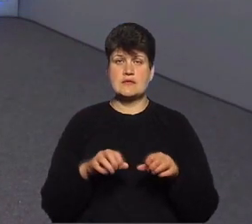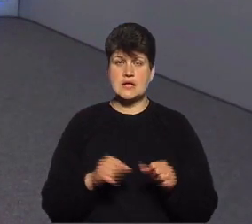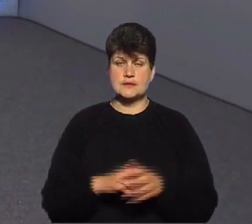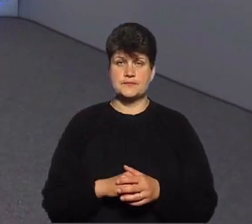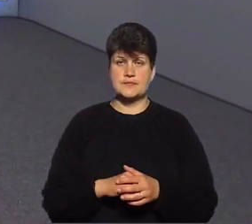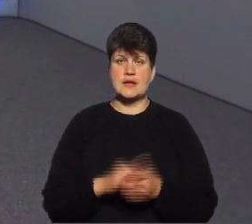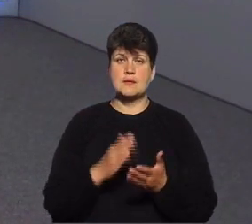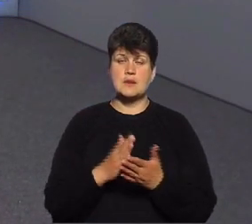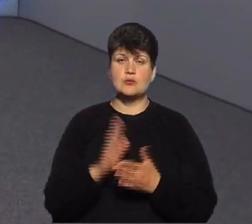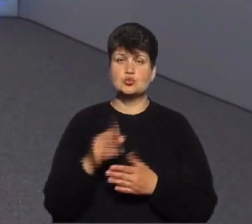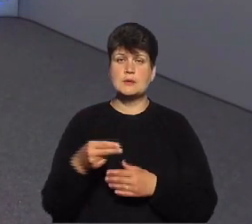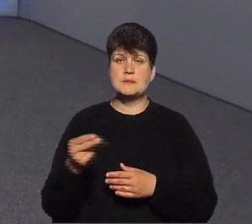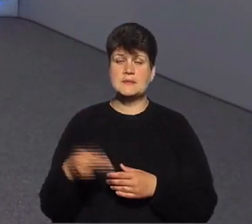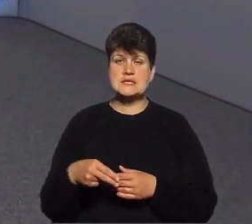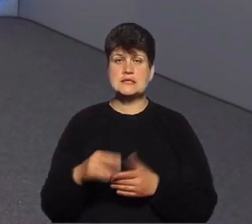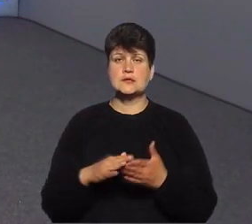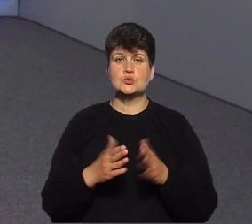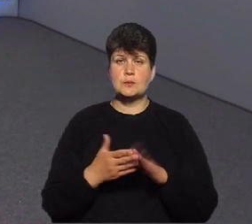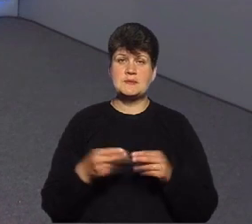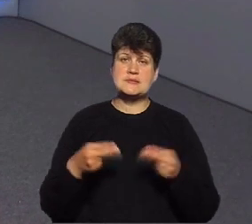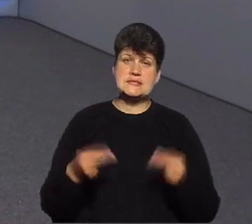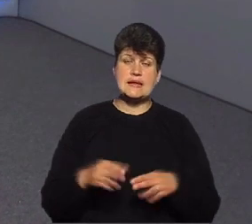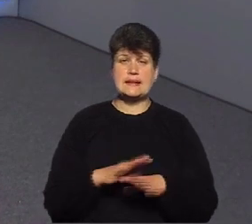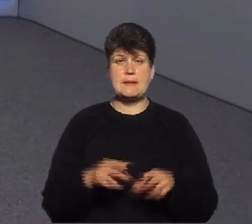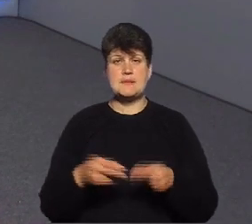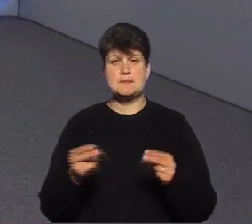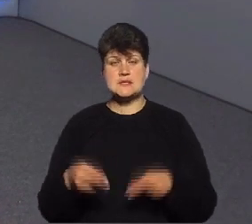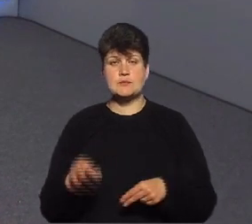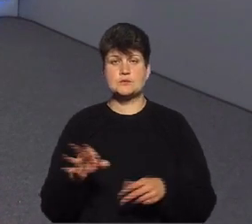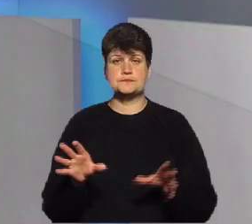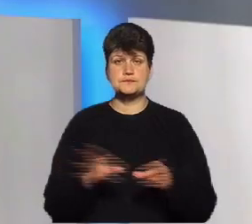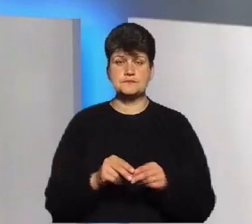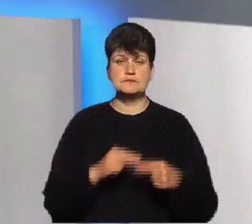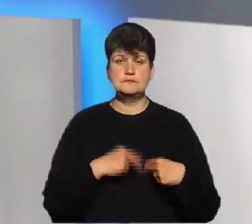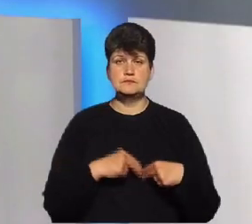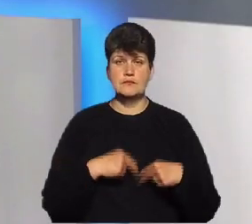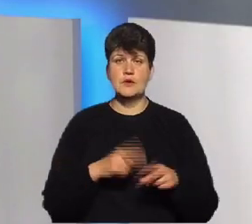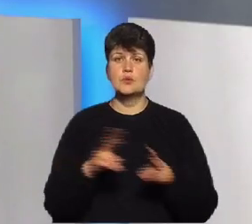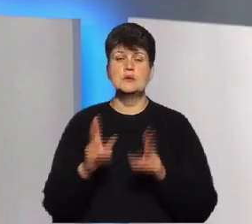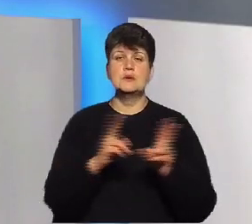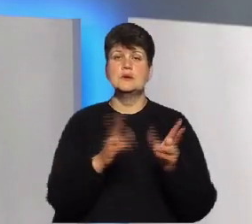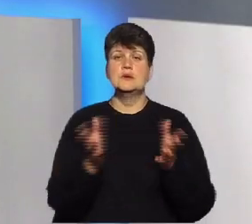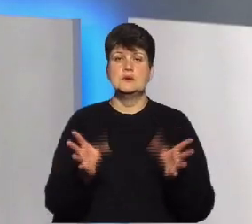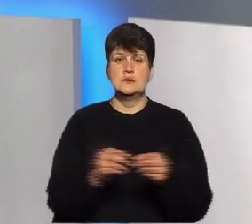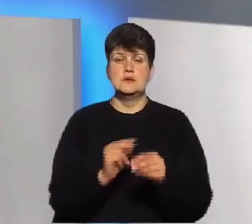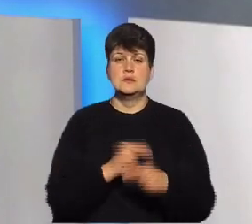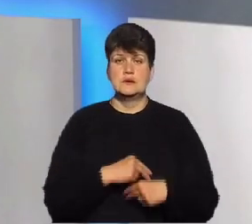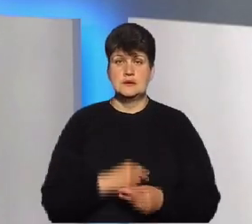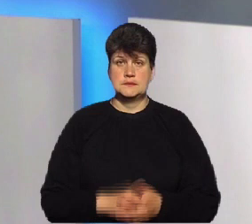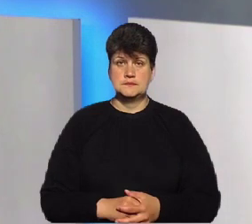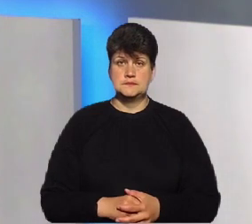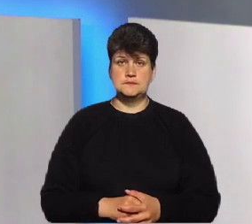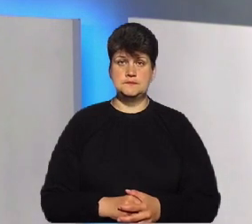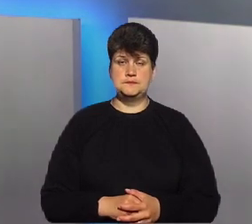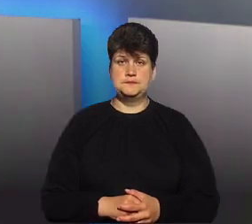якийсь меморандум. Підписали, не підписали? Про співпрацю кому з ким взагалі? Сьогодні? Я не в курсі